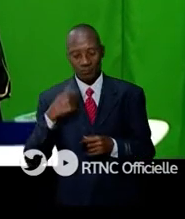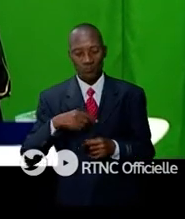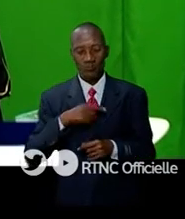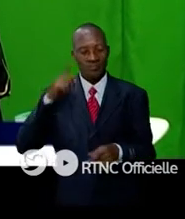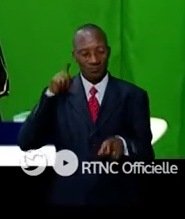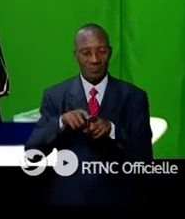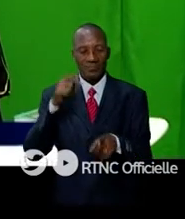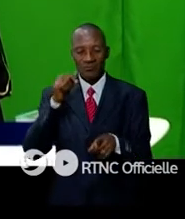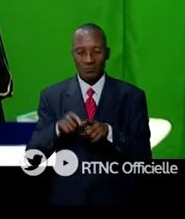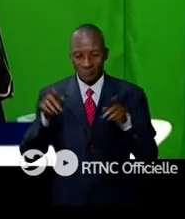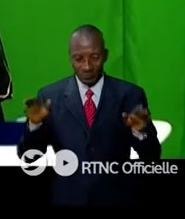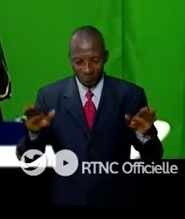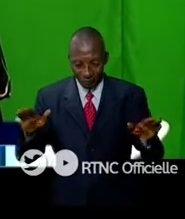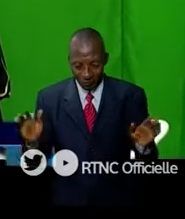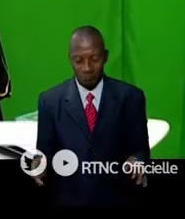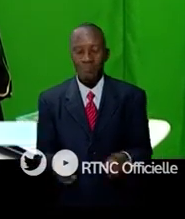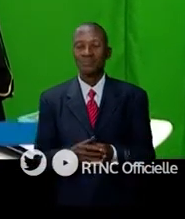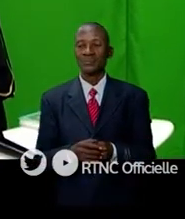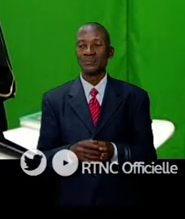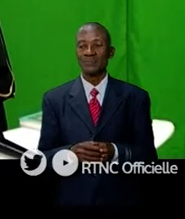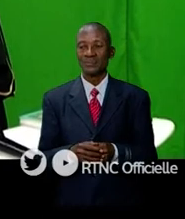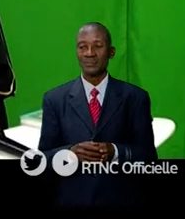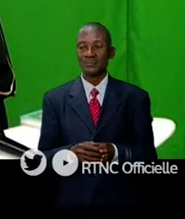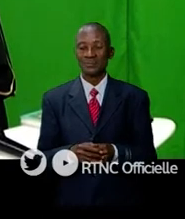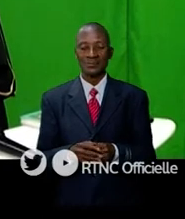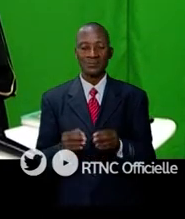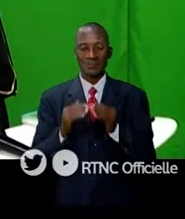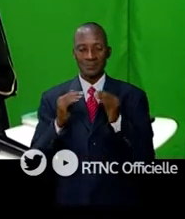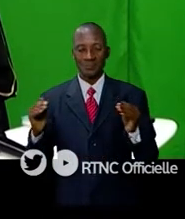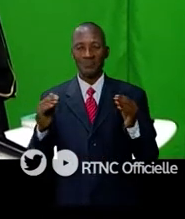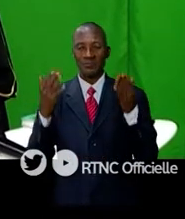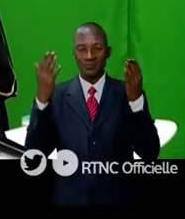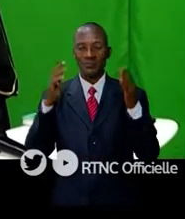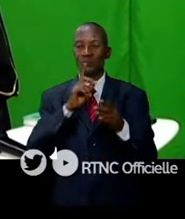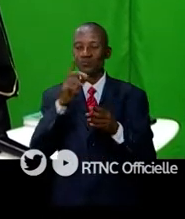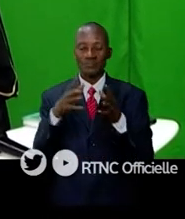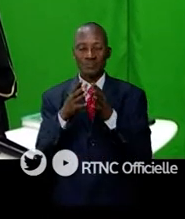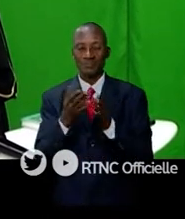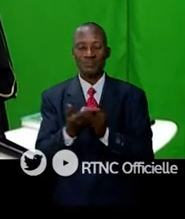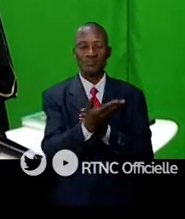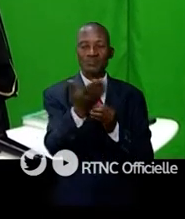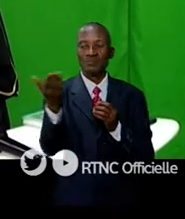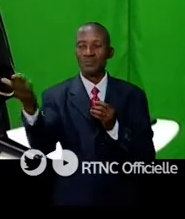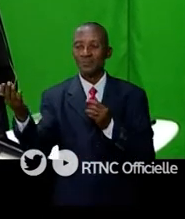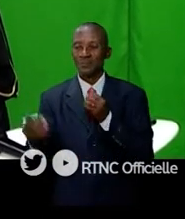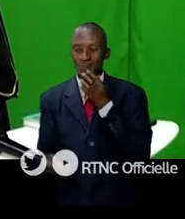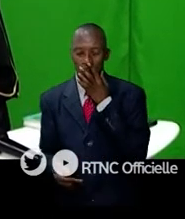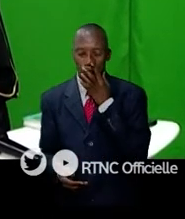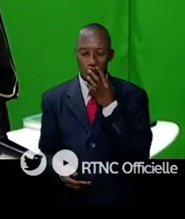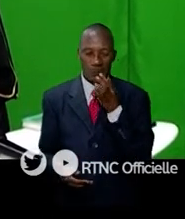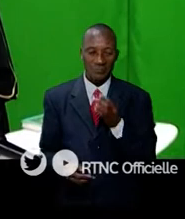islam, assalamu alaikum wa rahmatullahi wa barakatuh. Que la paix de Dieu soit sur